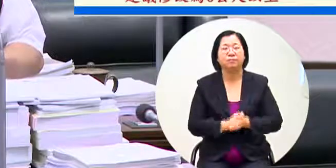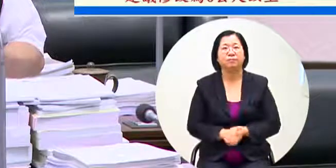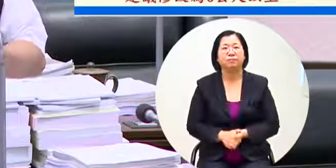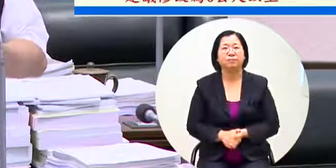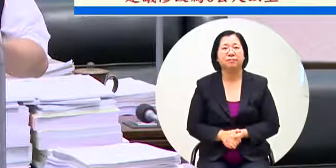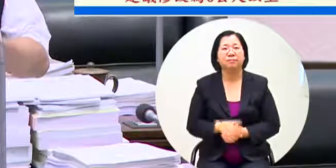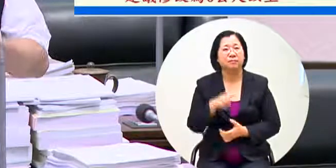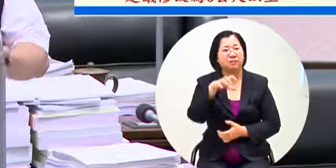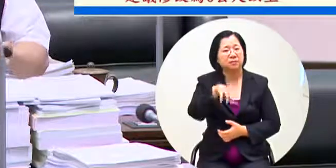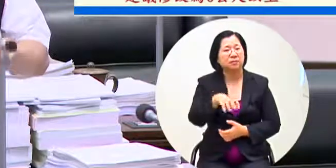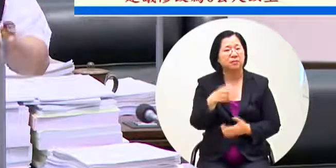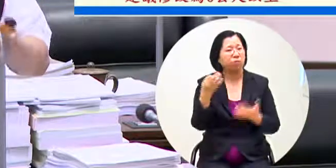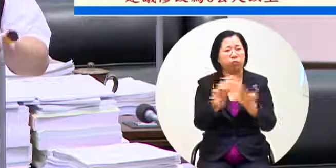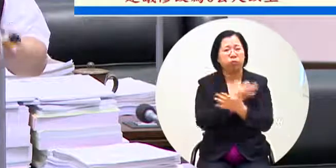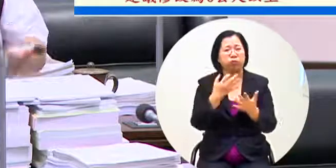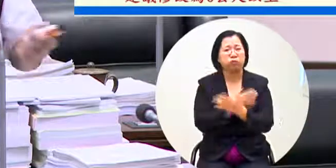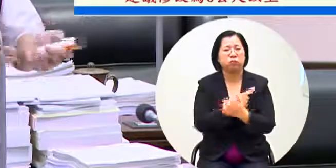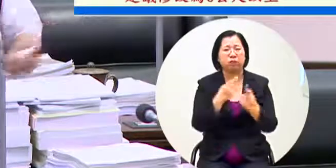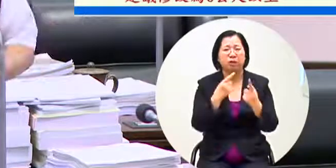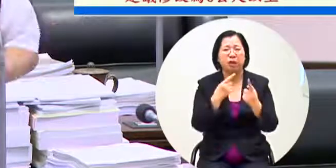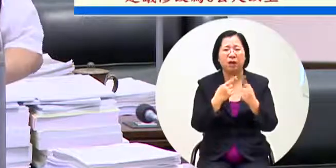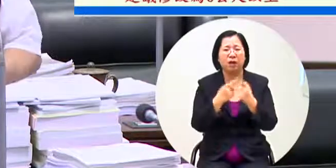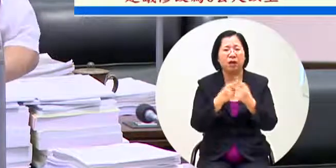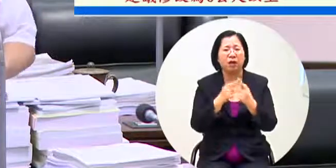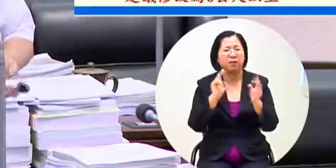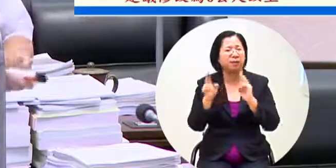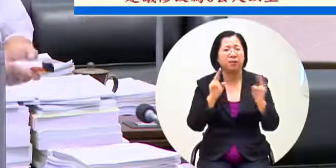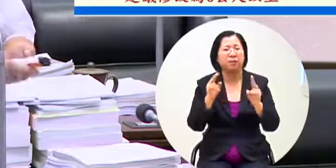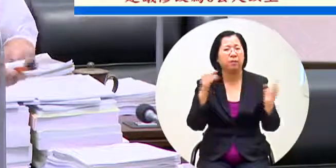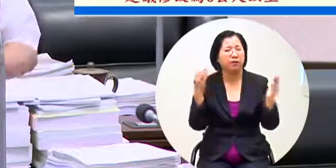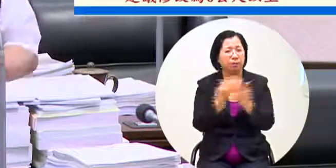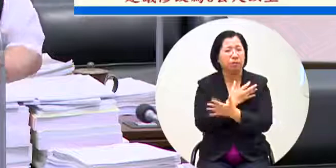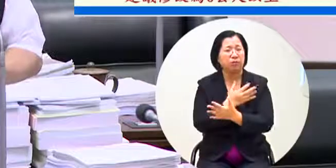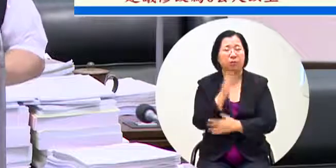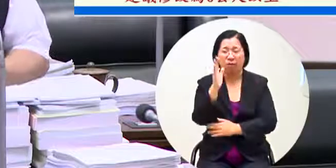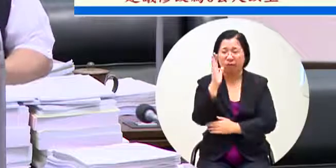够，政府一定需要咱民间来斗相共。